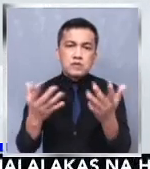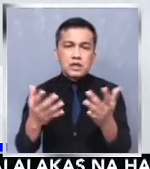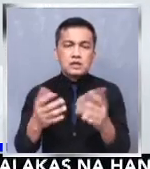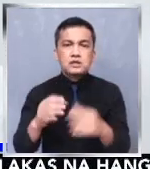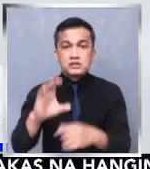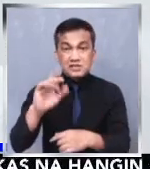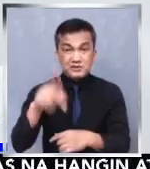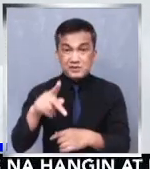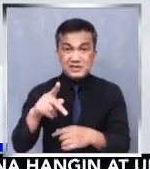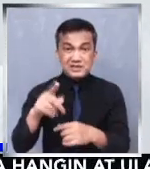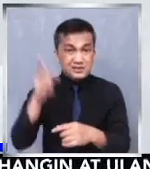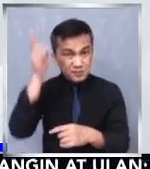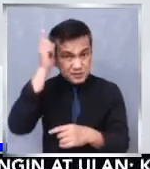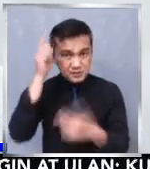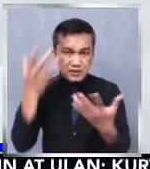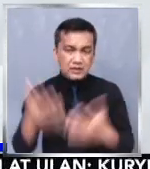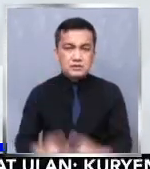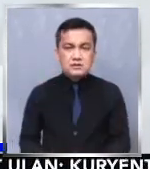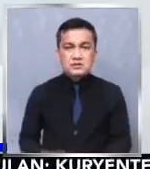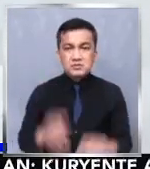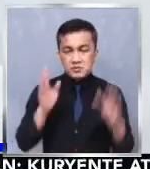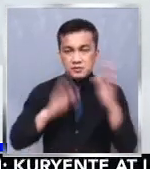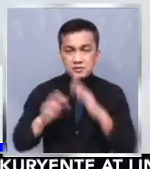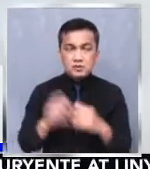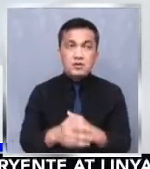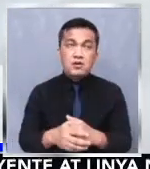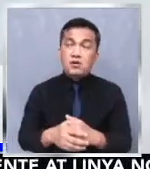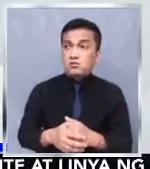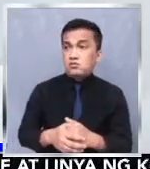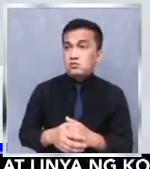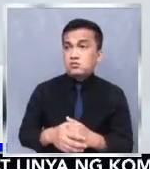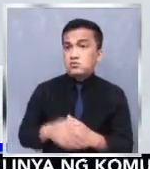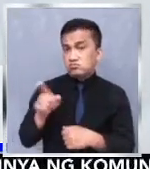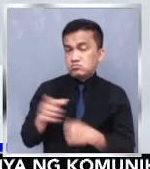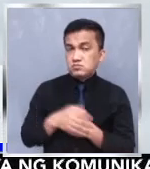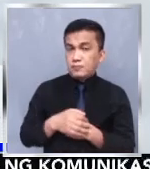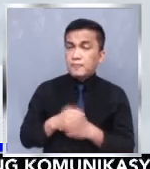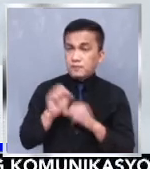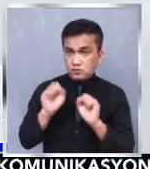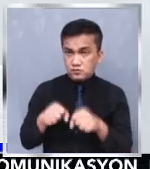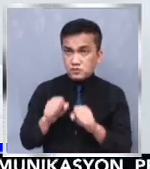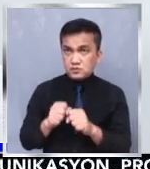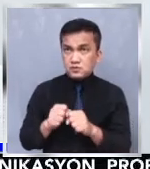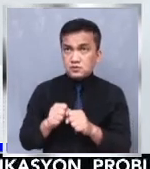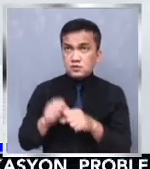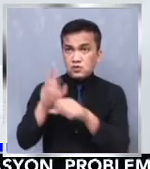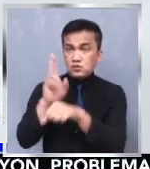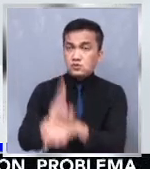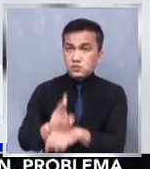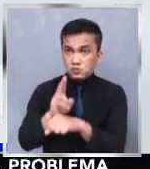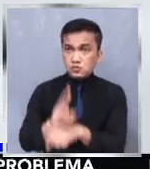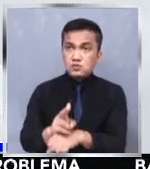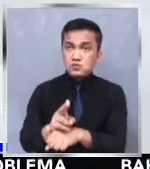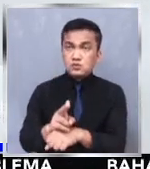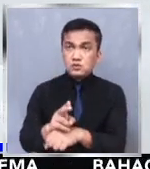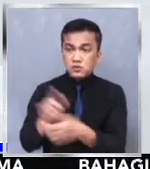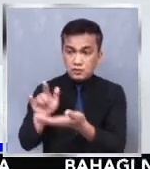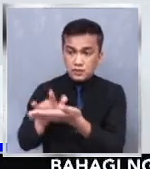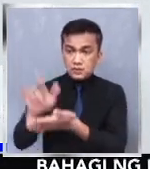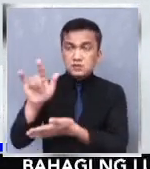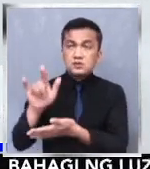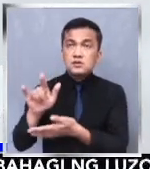problema. So kung ano naman po, kung yung usual naman po na flight talaga, kung wala namang